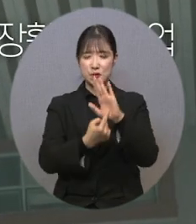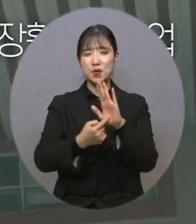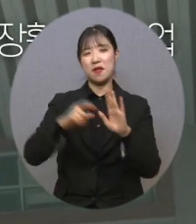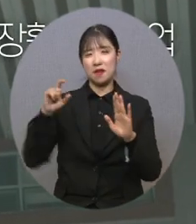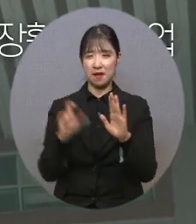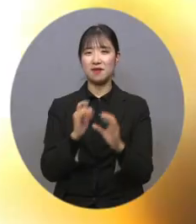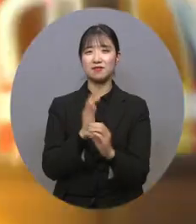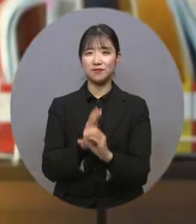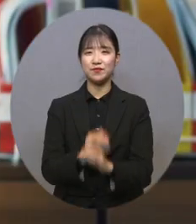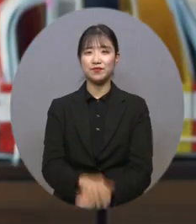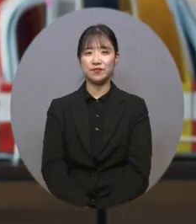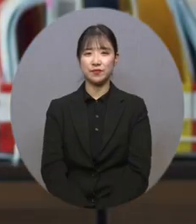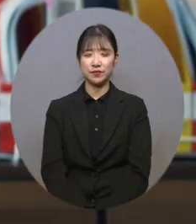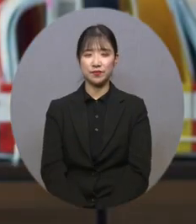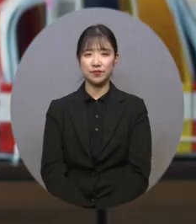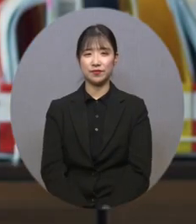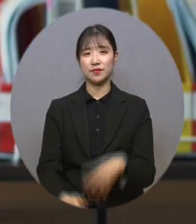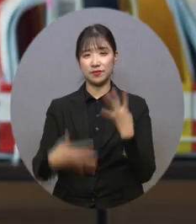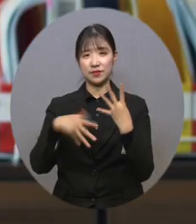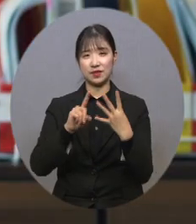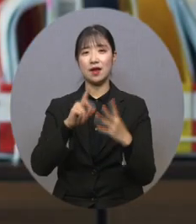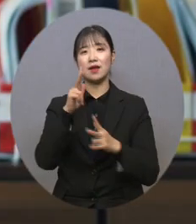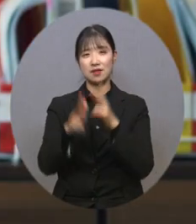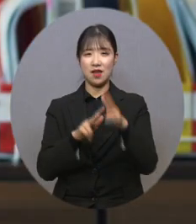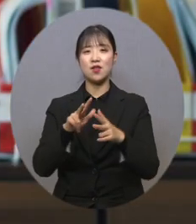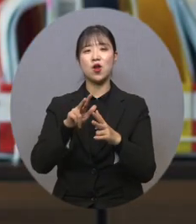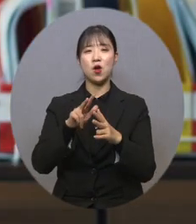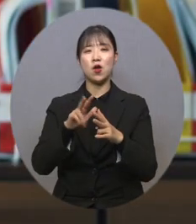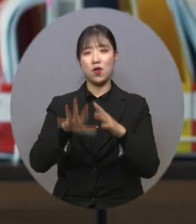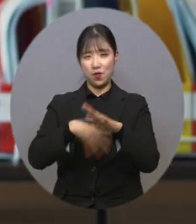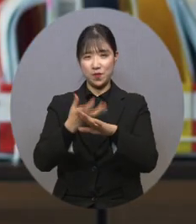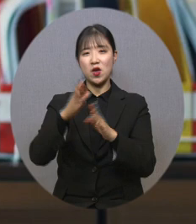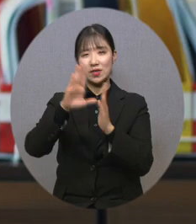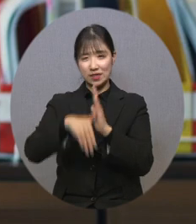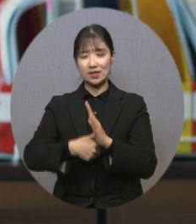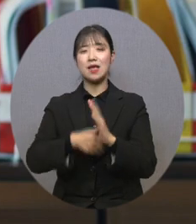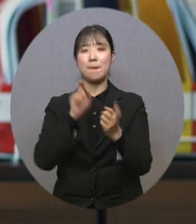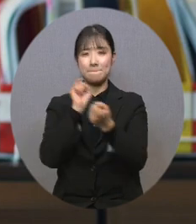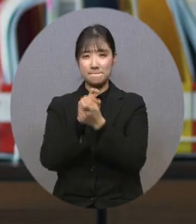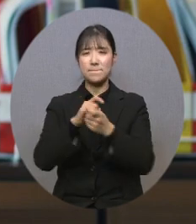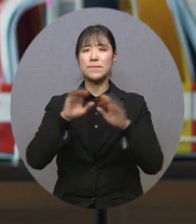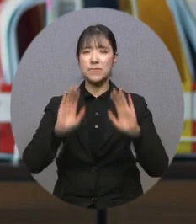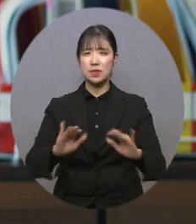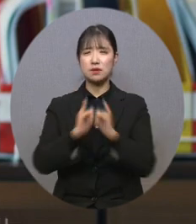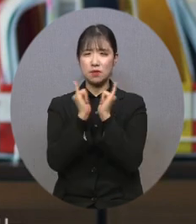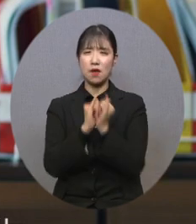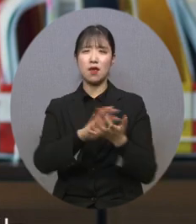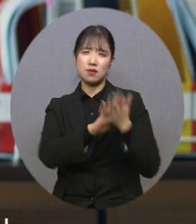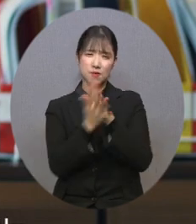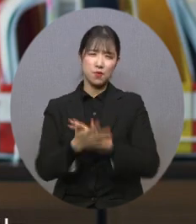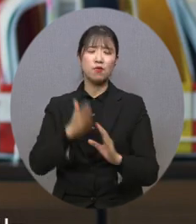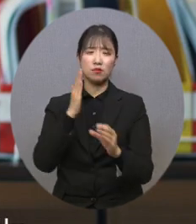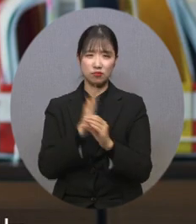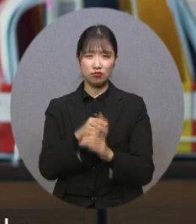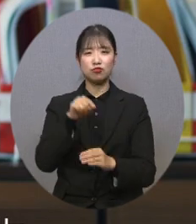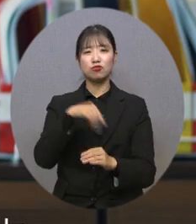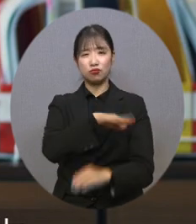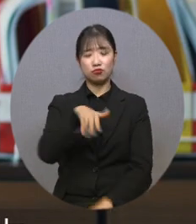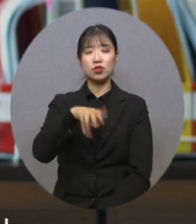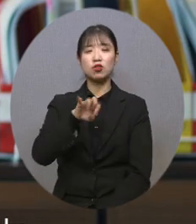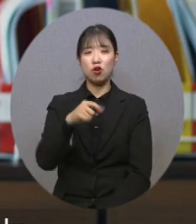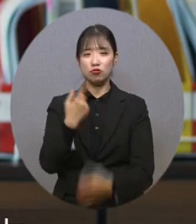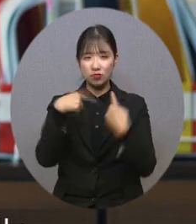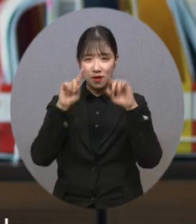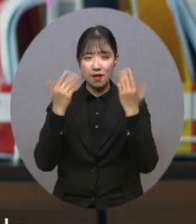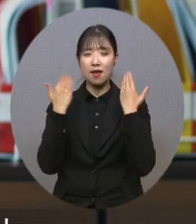때문입니다. 4차 산업혁명 시대를 맞이하여 사회는 급변하고 있습니다. 우리 청운대학교는